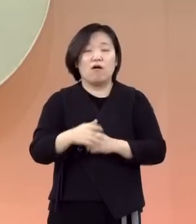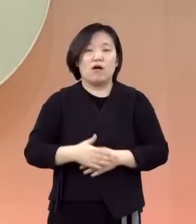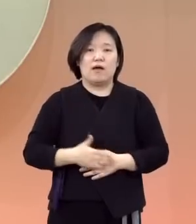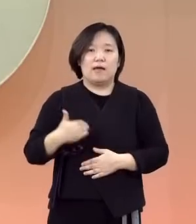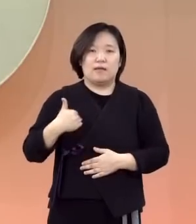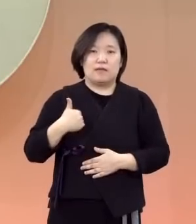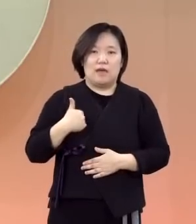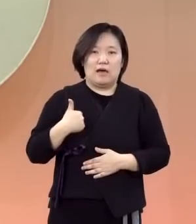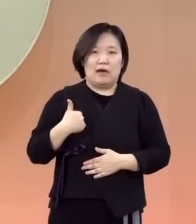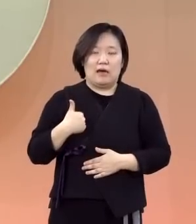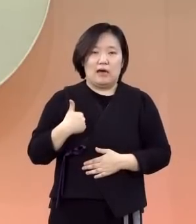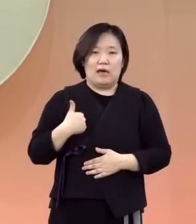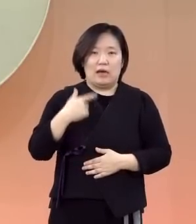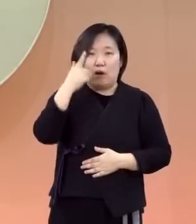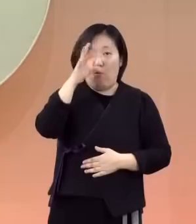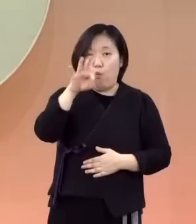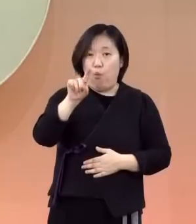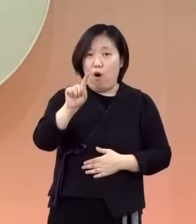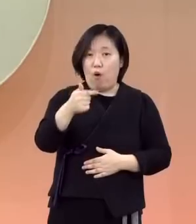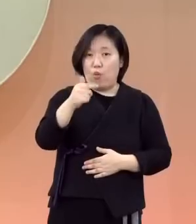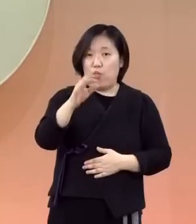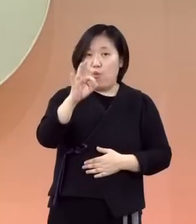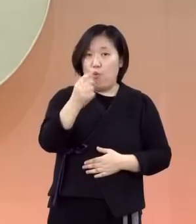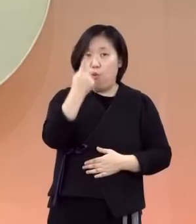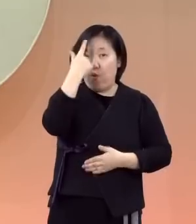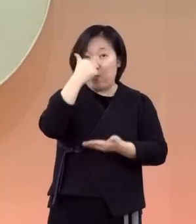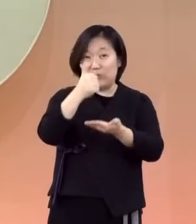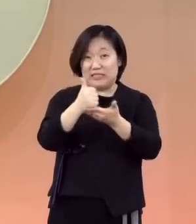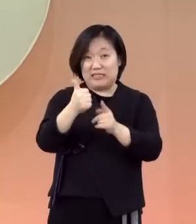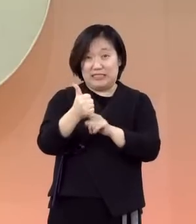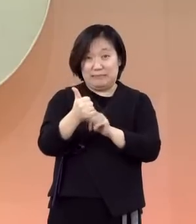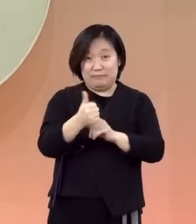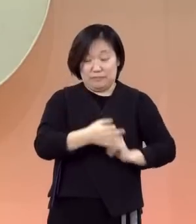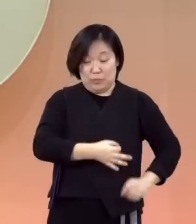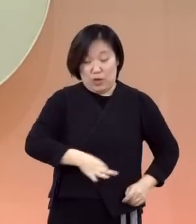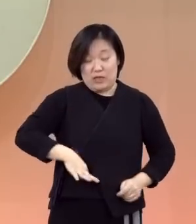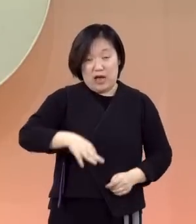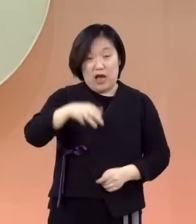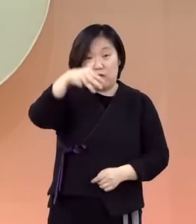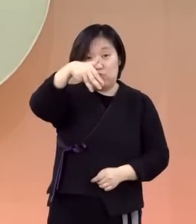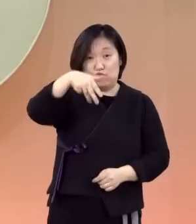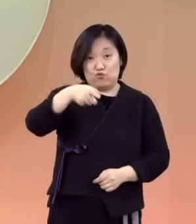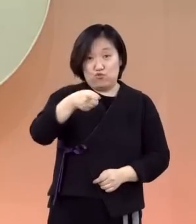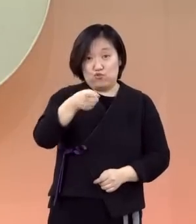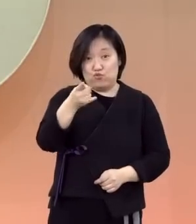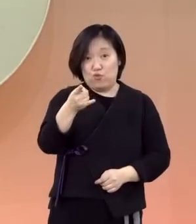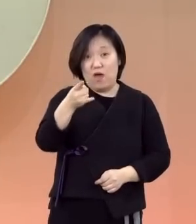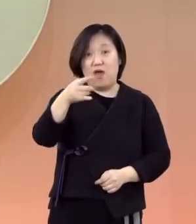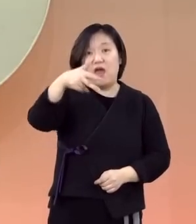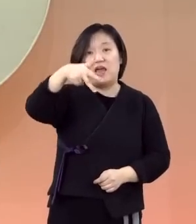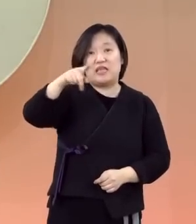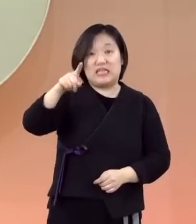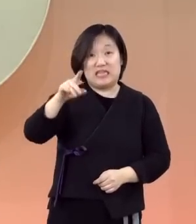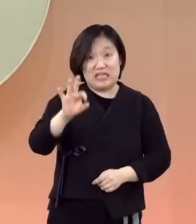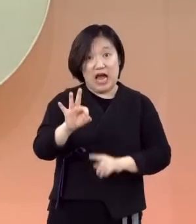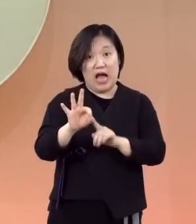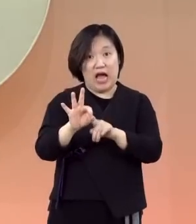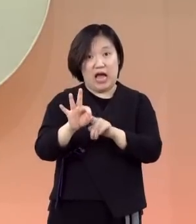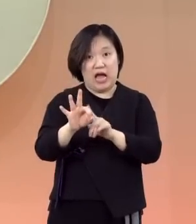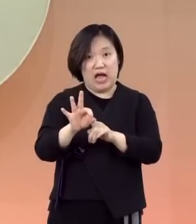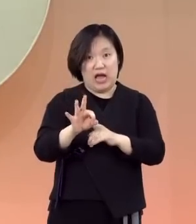내장중하나인 췌장이파열되었다는것이었습니다. 그의췌장이파열되었습니다.